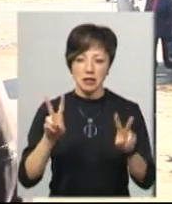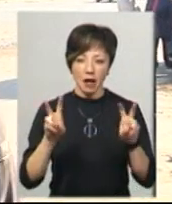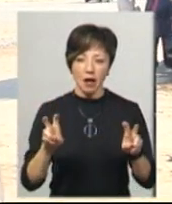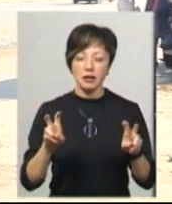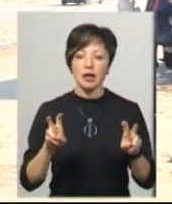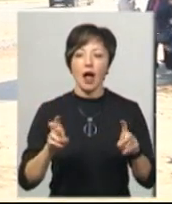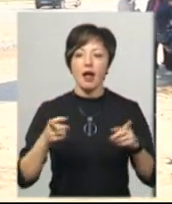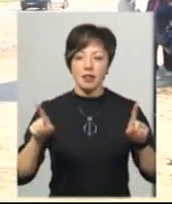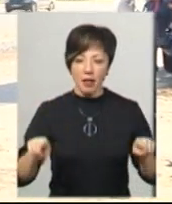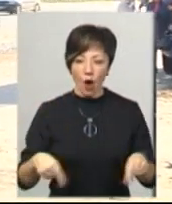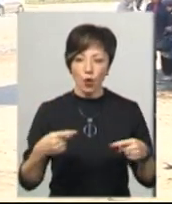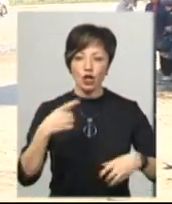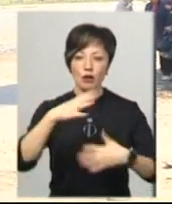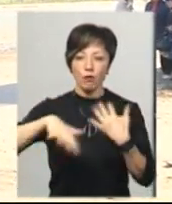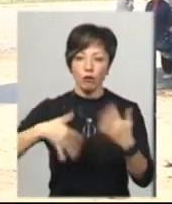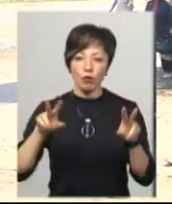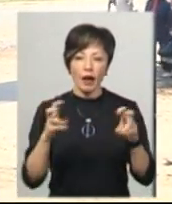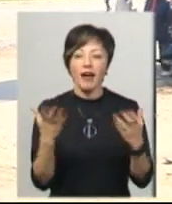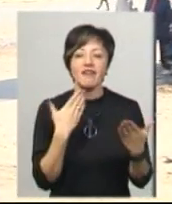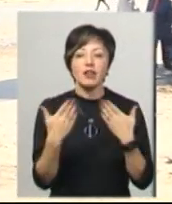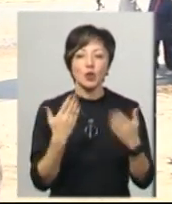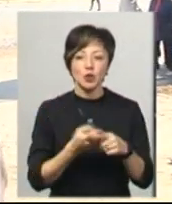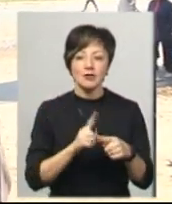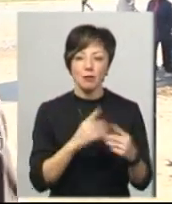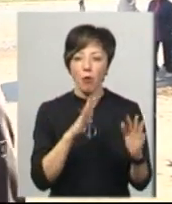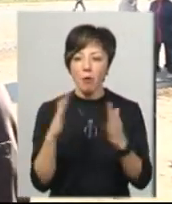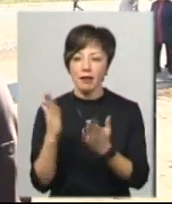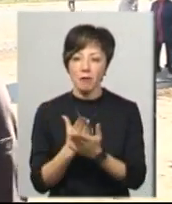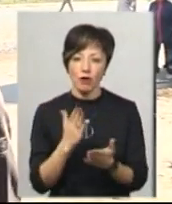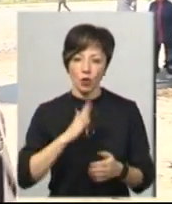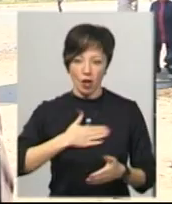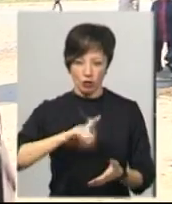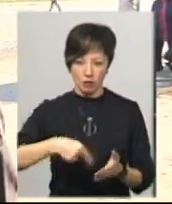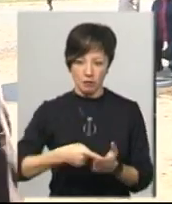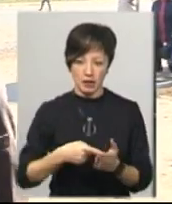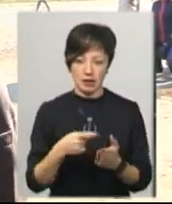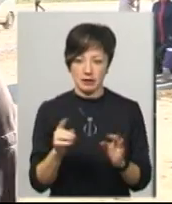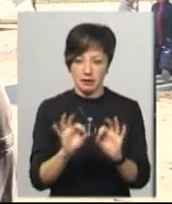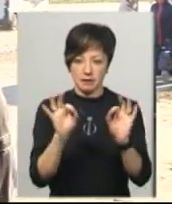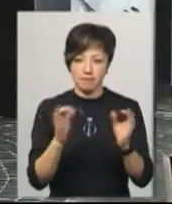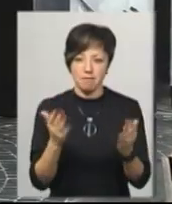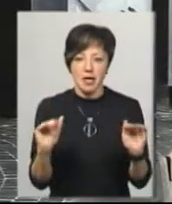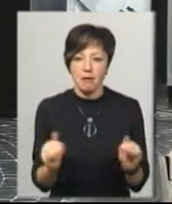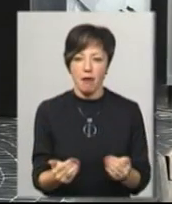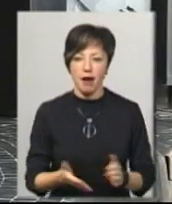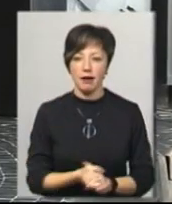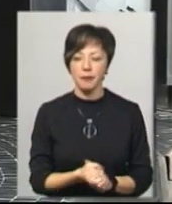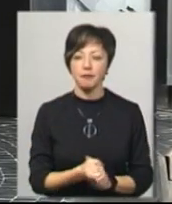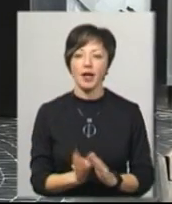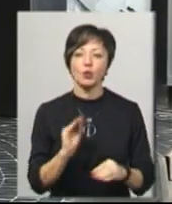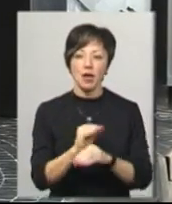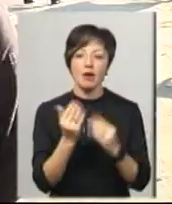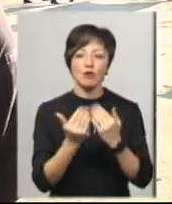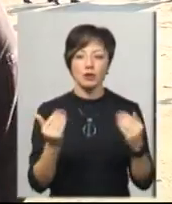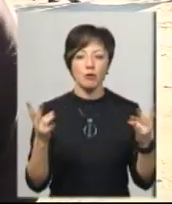бурею, то яке відношення в ці моменти він мав до нашого міста? Ну, мабуть, мінімальне. Додає, музей